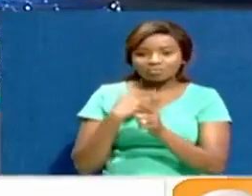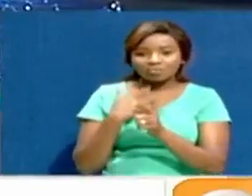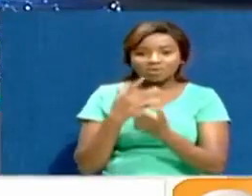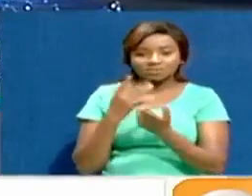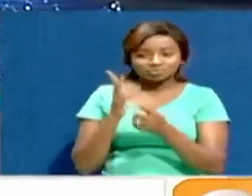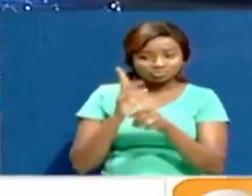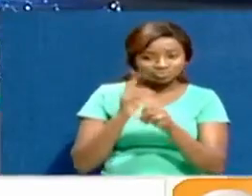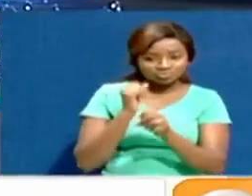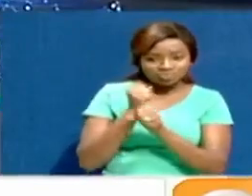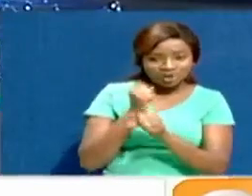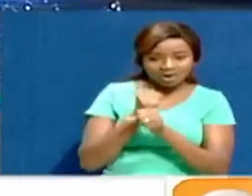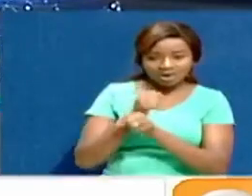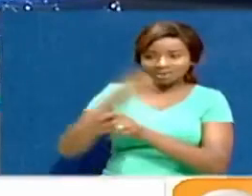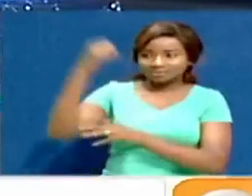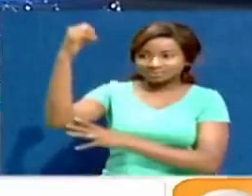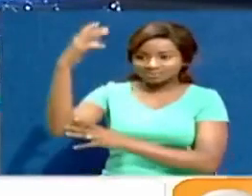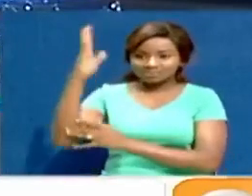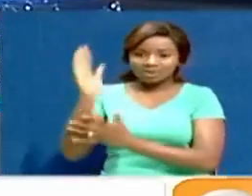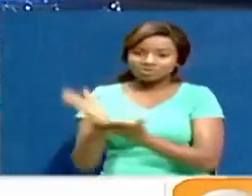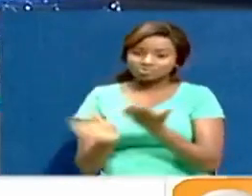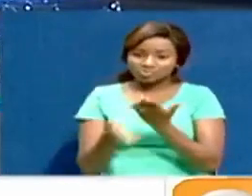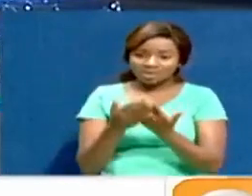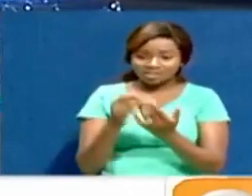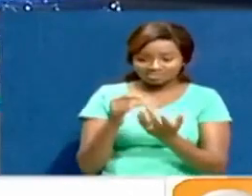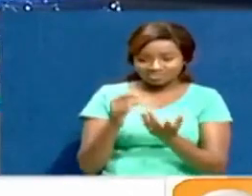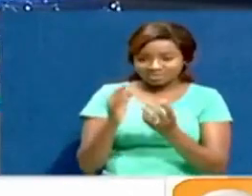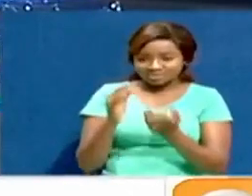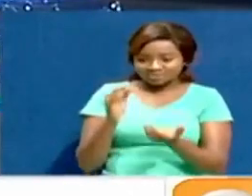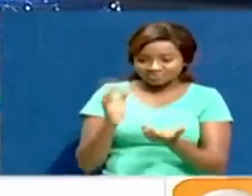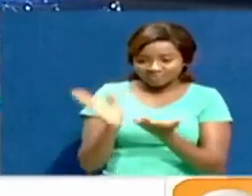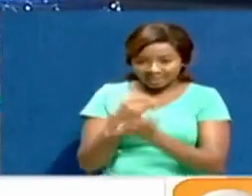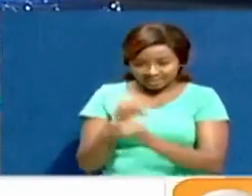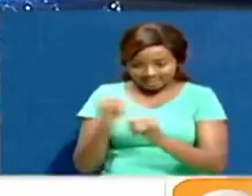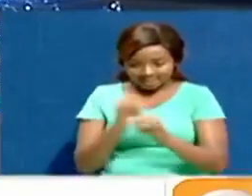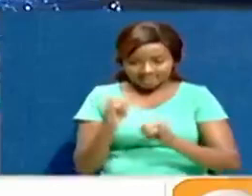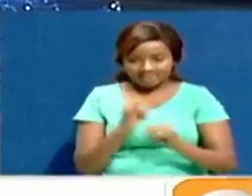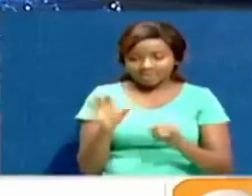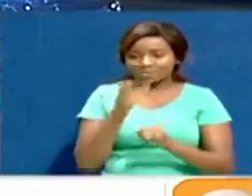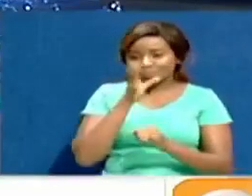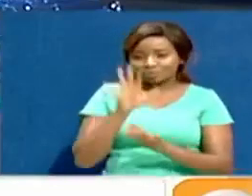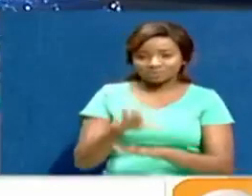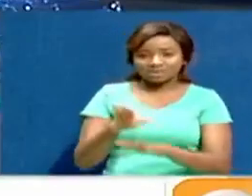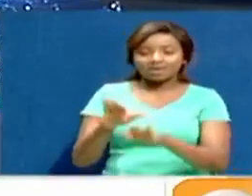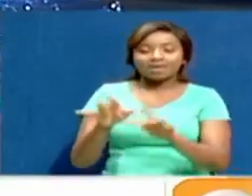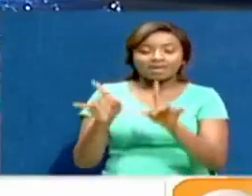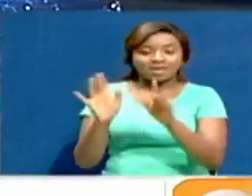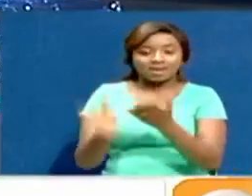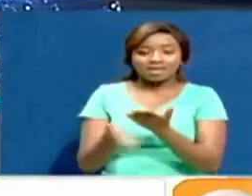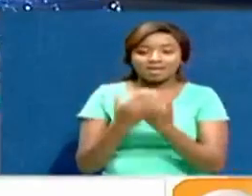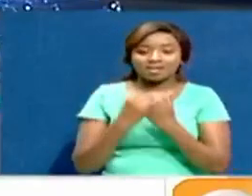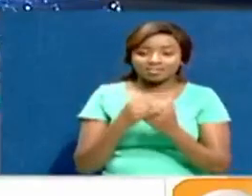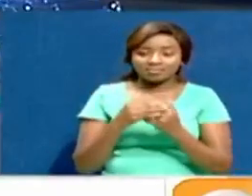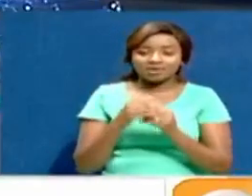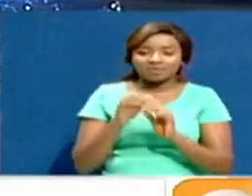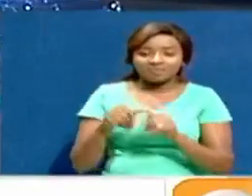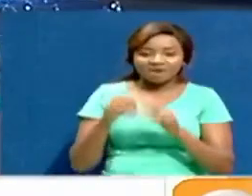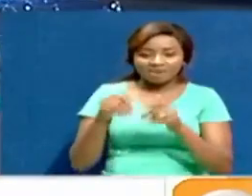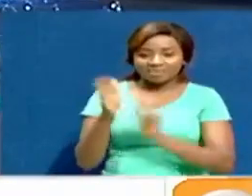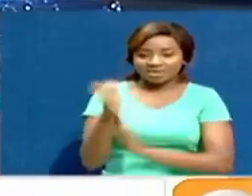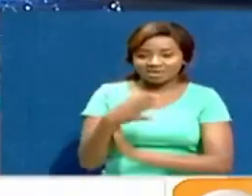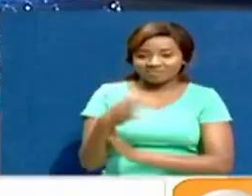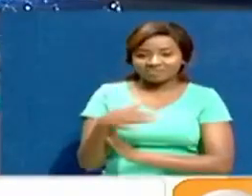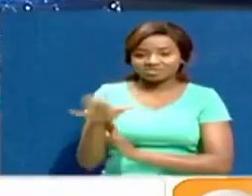za umeme unanuia kupunguza visa vya uchafuzi wa maji na kuboresha ukuzaji wa samaki ili kuwafaa wavuvi katika eneo la